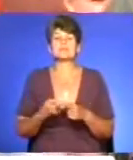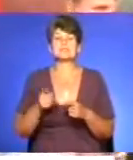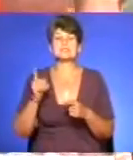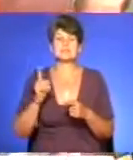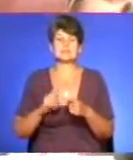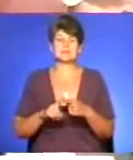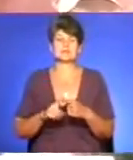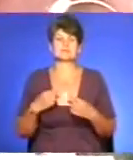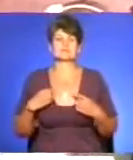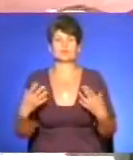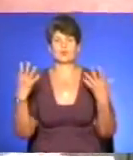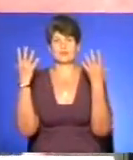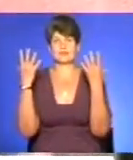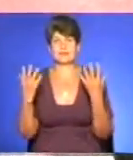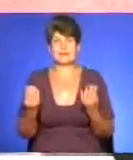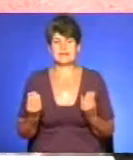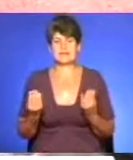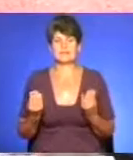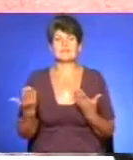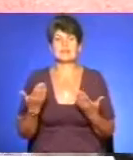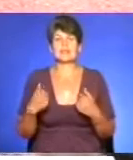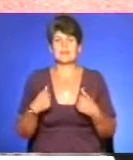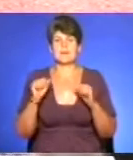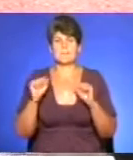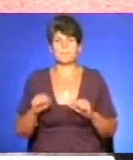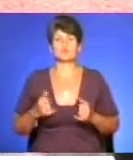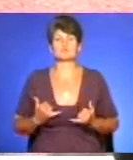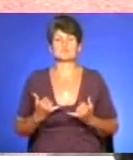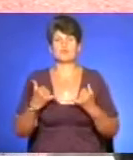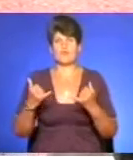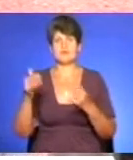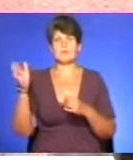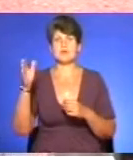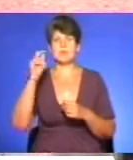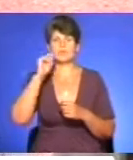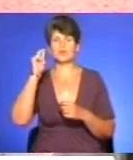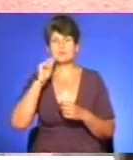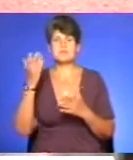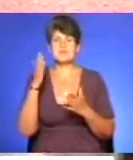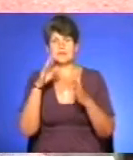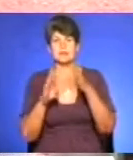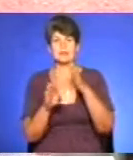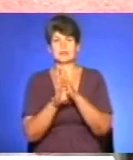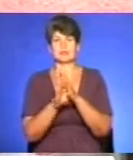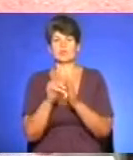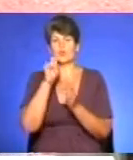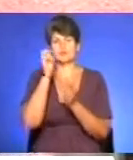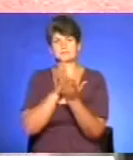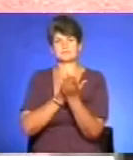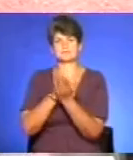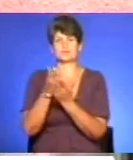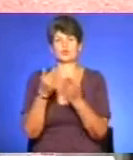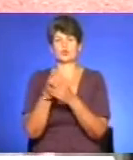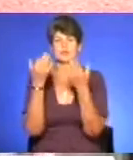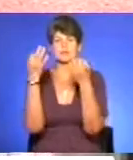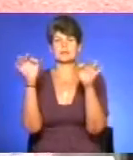це святковий день, в який я можу вшанувати прапор України, під яким наша країна йде до незалежності, до успіху.